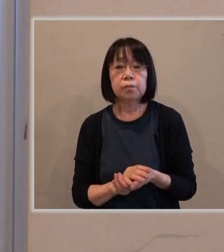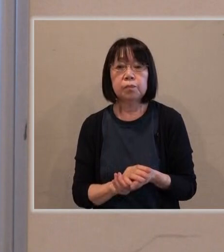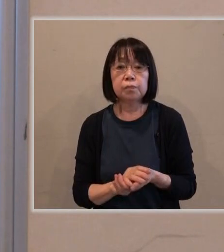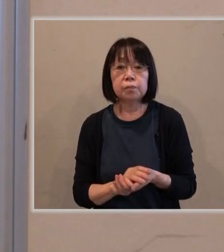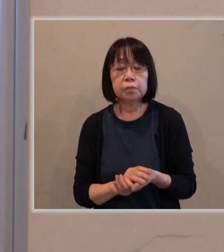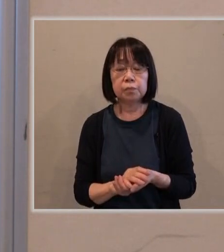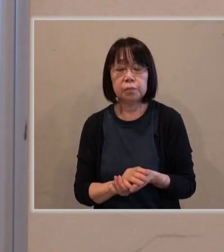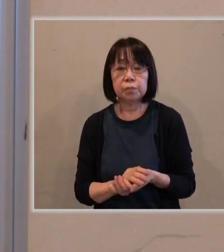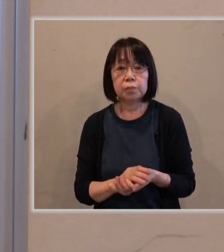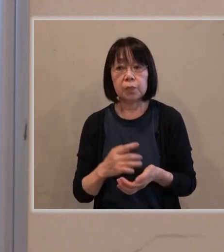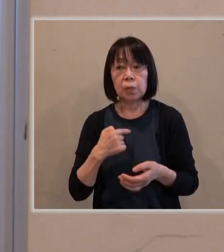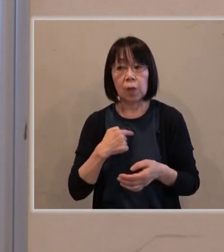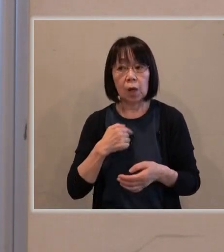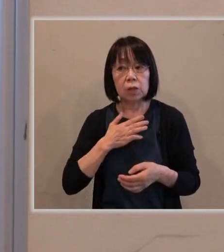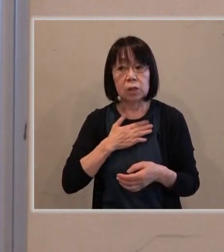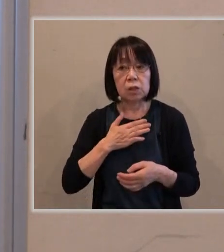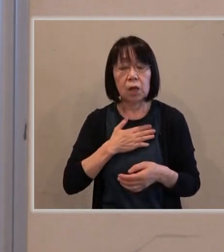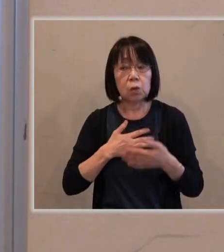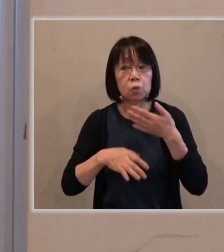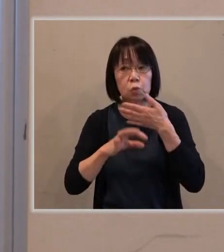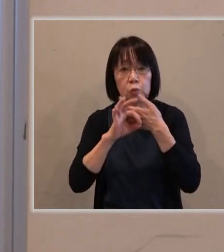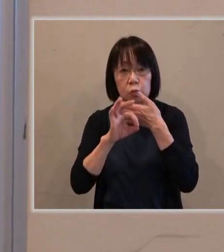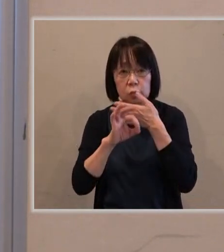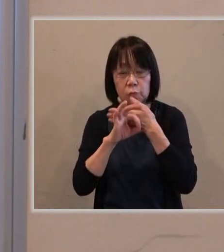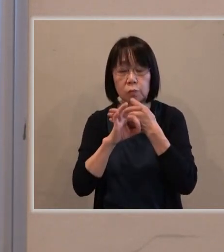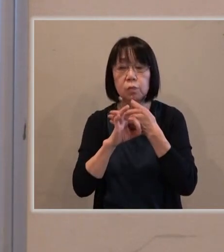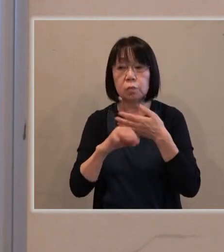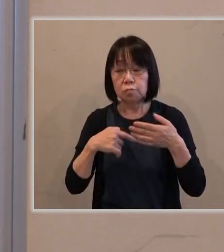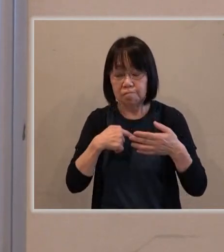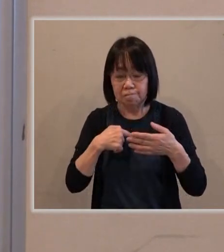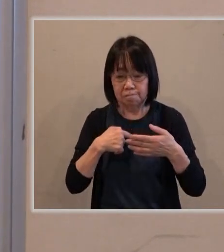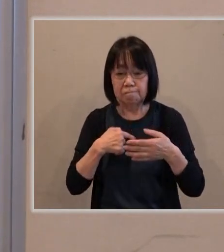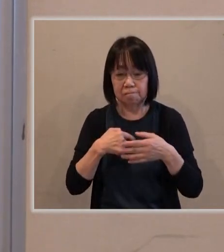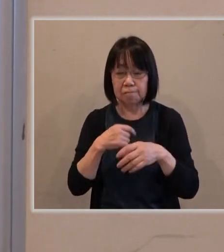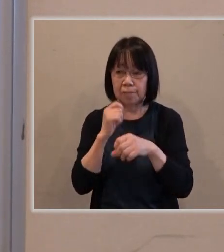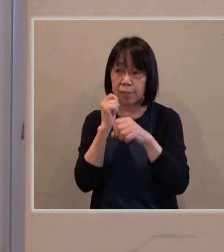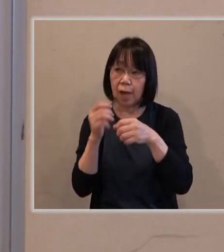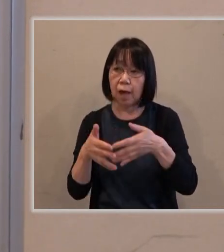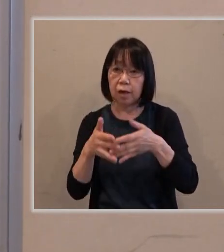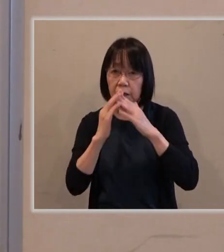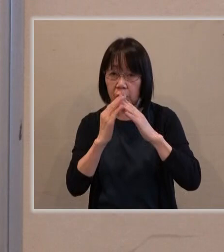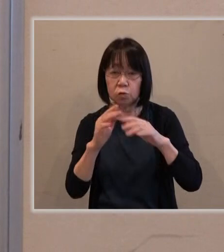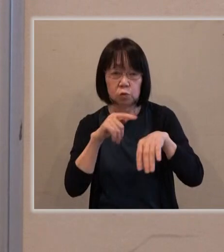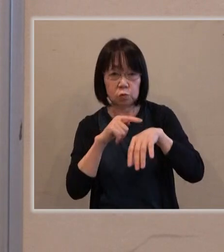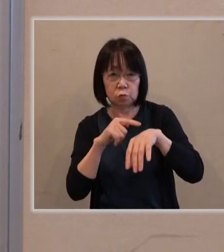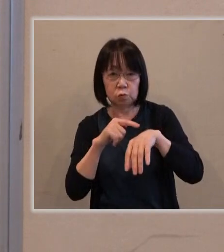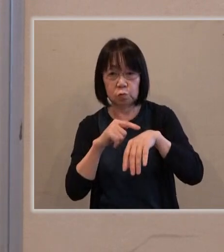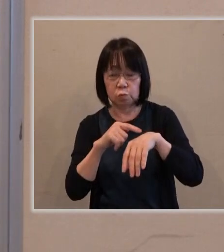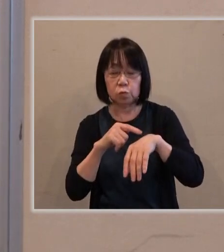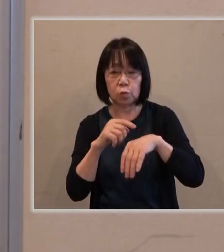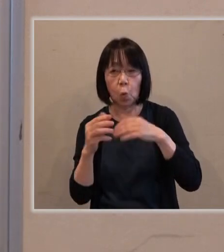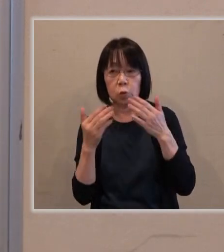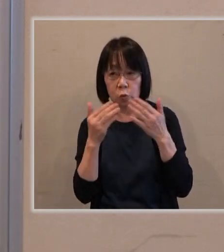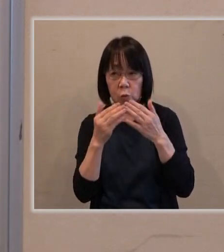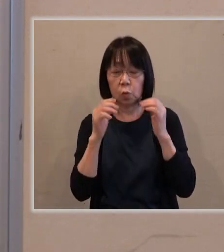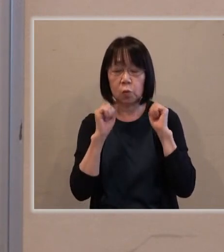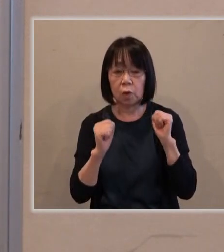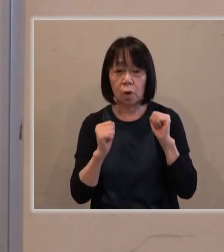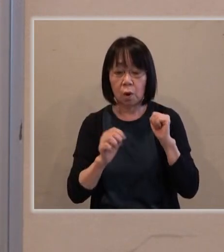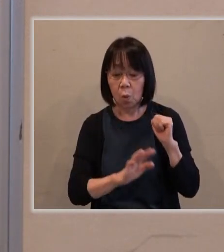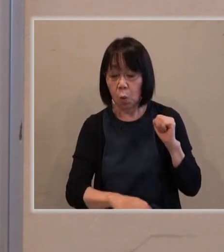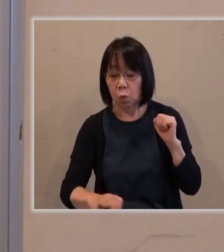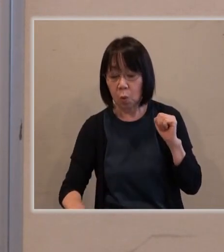私の知っている例でね、私も建築の方のお仕事をしていて、子どもさんが交通事故に遭われ